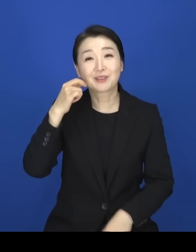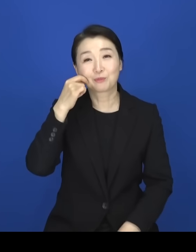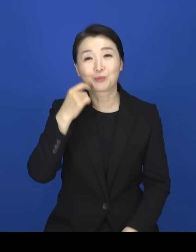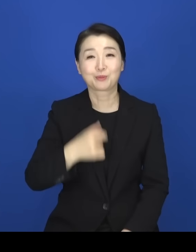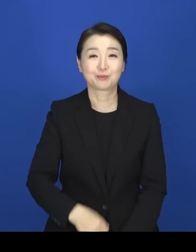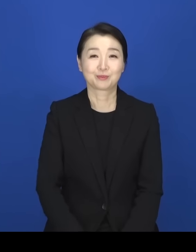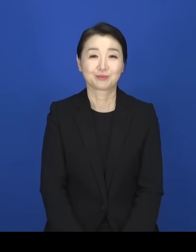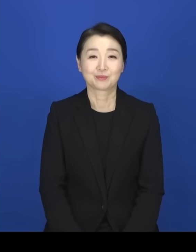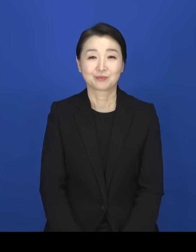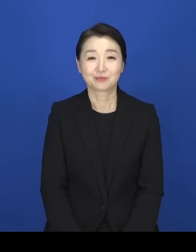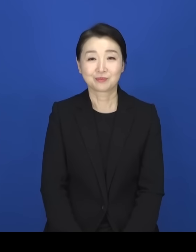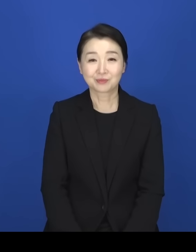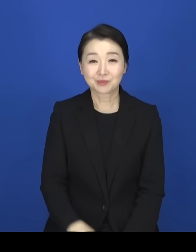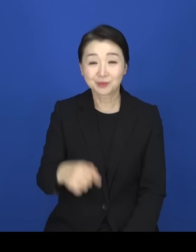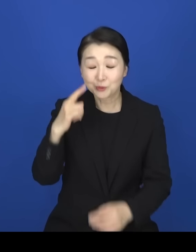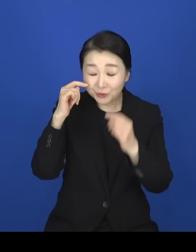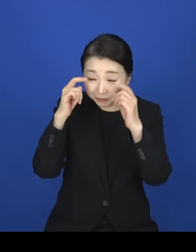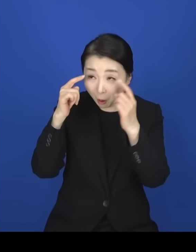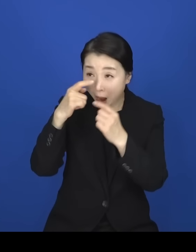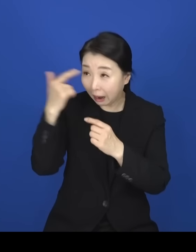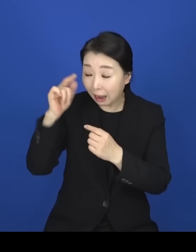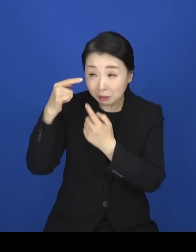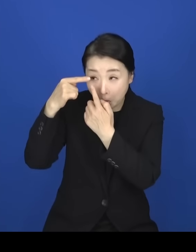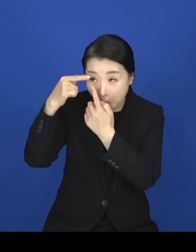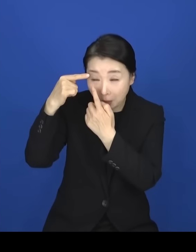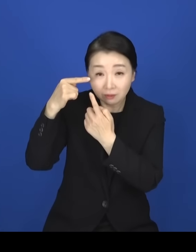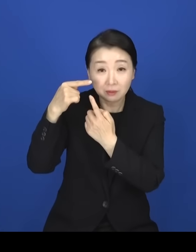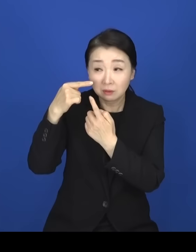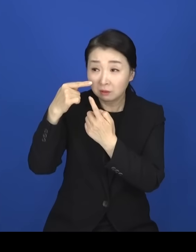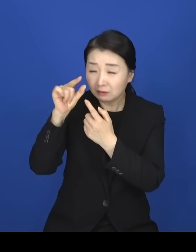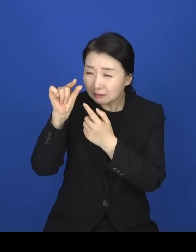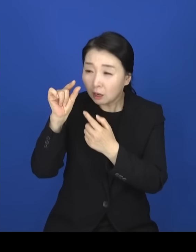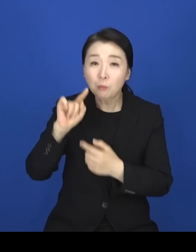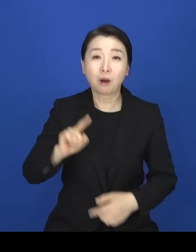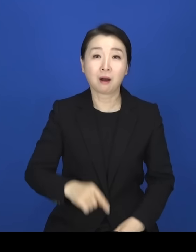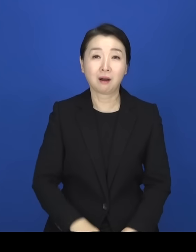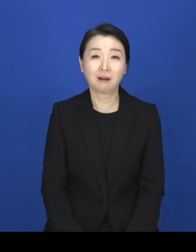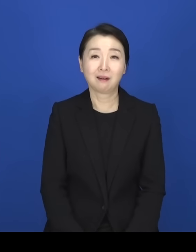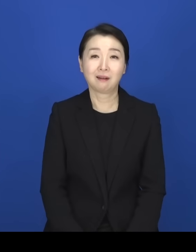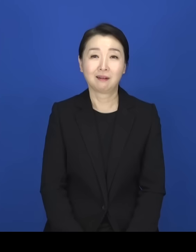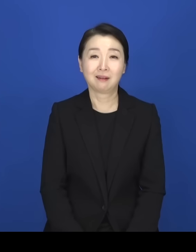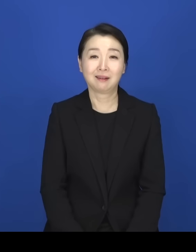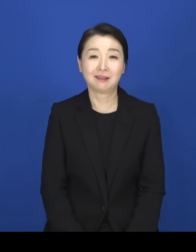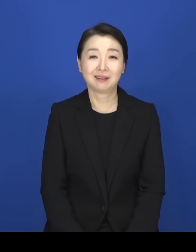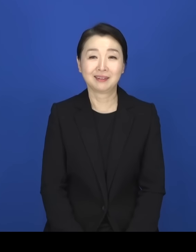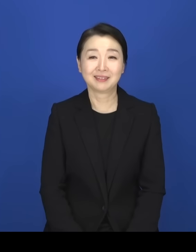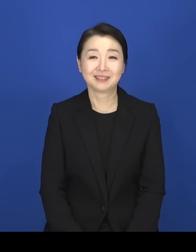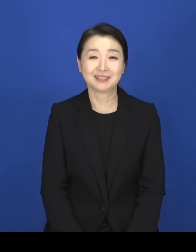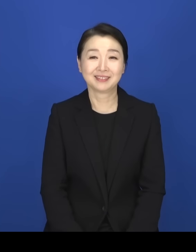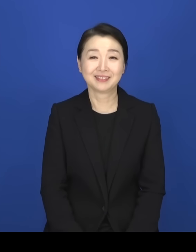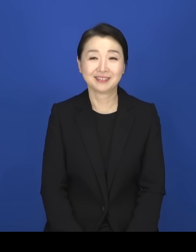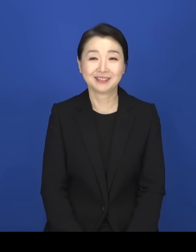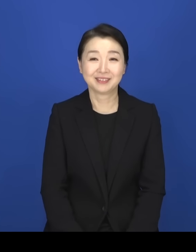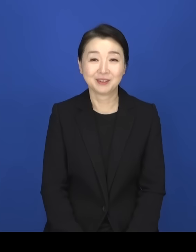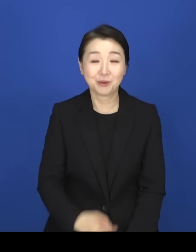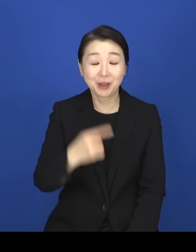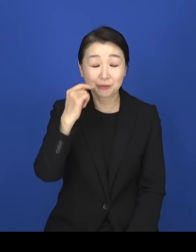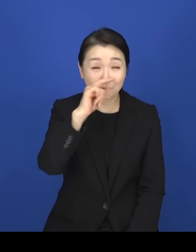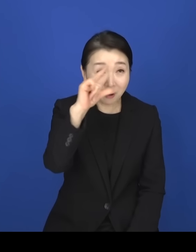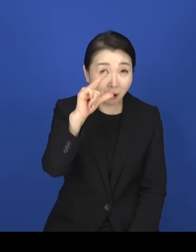거 있어요. 눈이 이게 다야? 막 이럴 때가 있더라고. 근데 이게 다야 눈이. 눈이 이게 다야. 왜냐면 큰 눈만